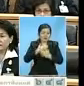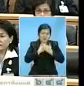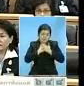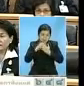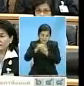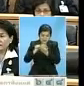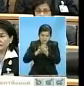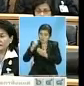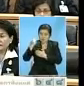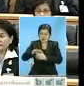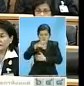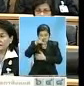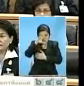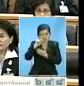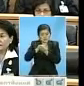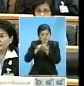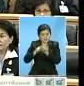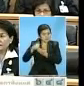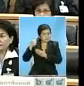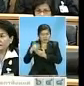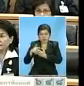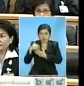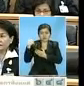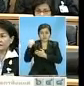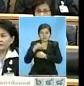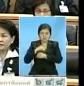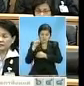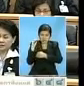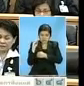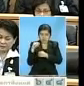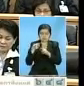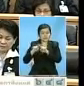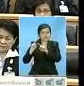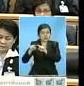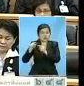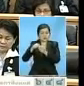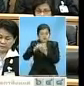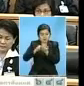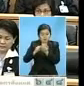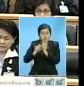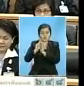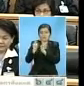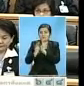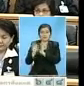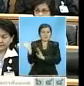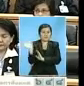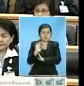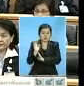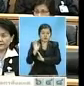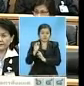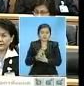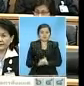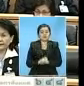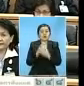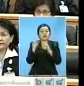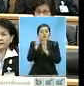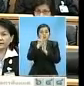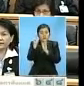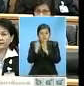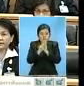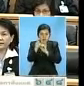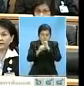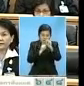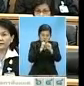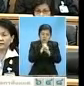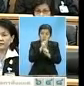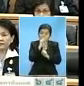อคติด้วยความโกรธไม่ว่าจะเป็นอคติด้วยความเกลียดท่านประธานที่เคารพครับกฎหมายรัฐธรรมนูญฉบับปีพ.ศ. 2550